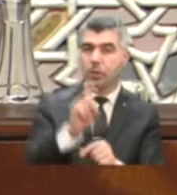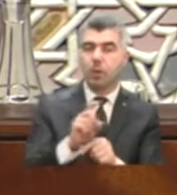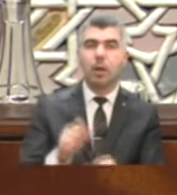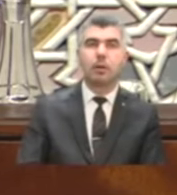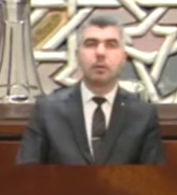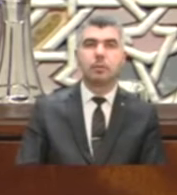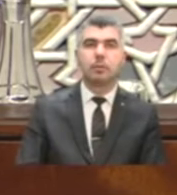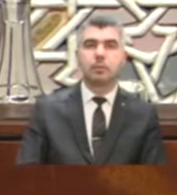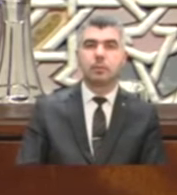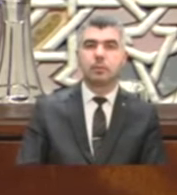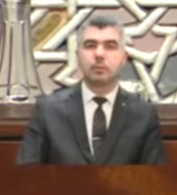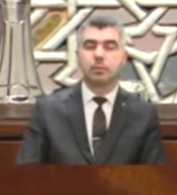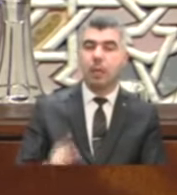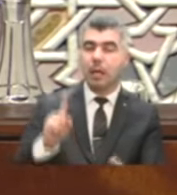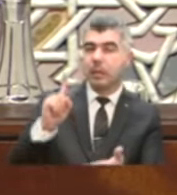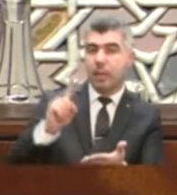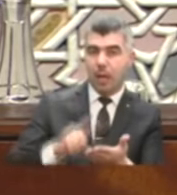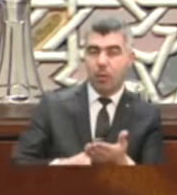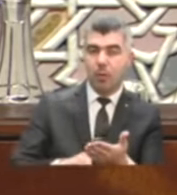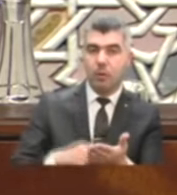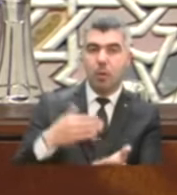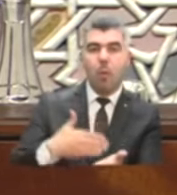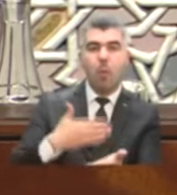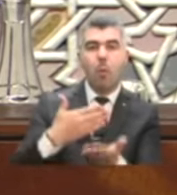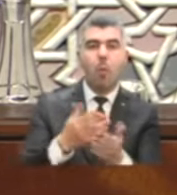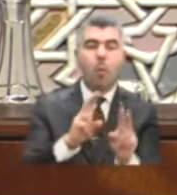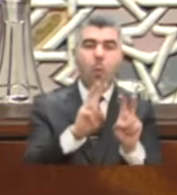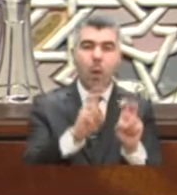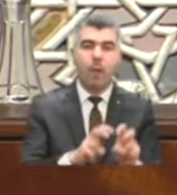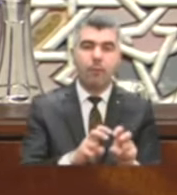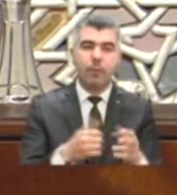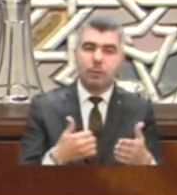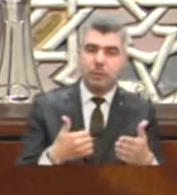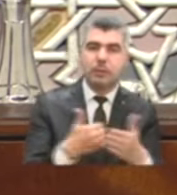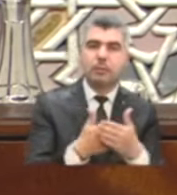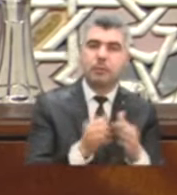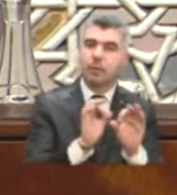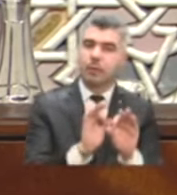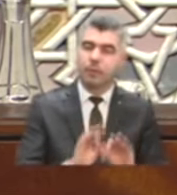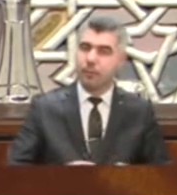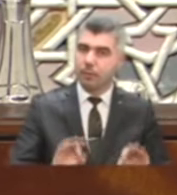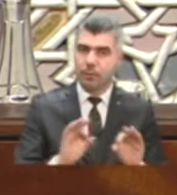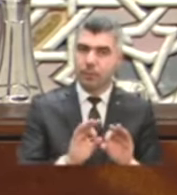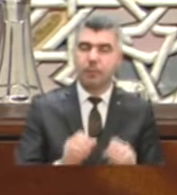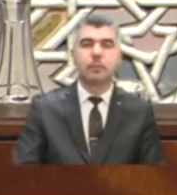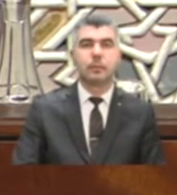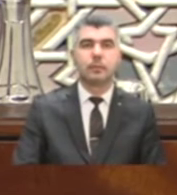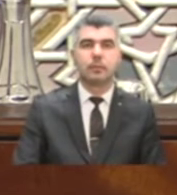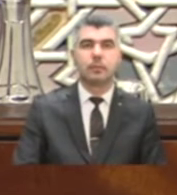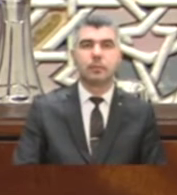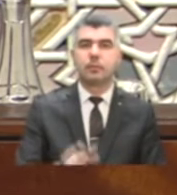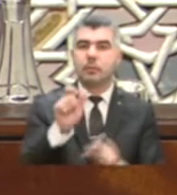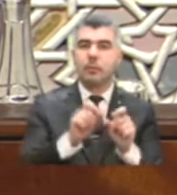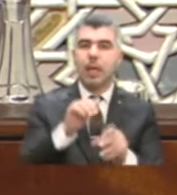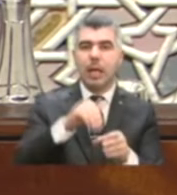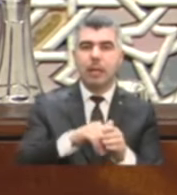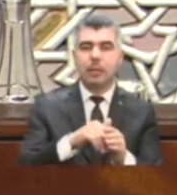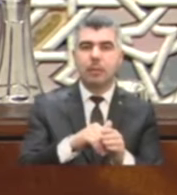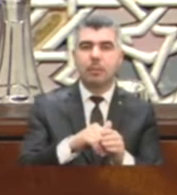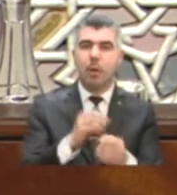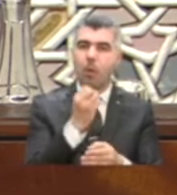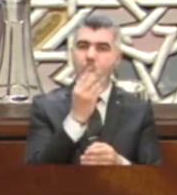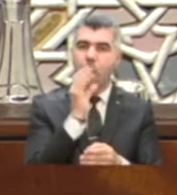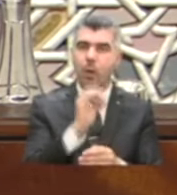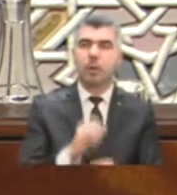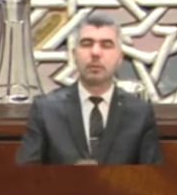الموالي عن ضروره وقف حرب الطرقات للسيدات والساده النواب المحترمين من الفريق الاشتراكي